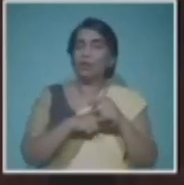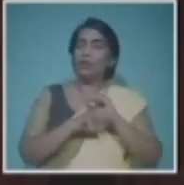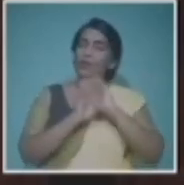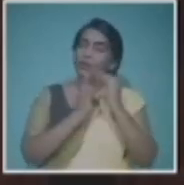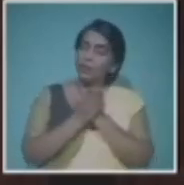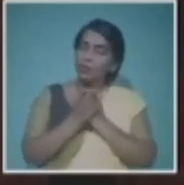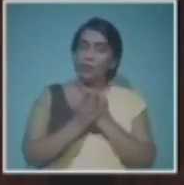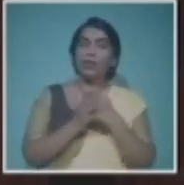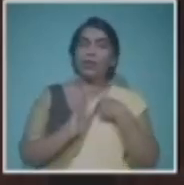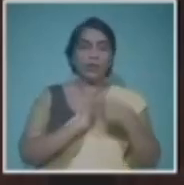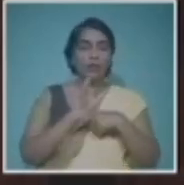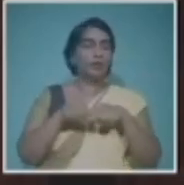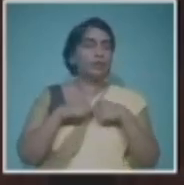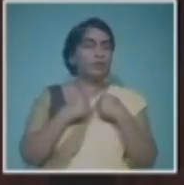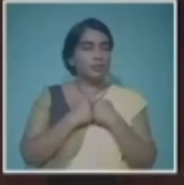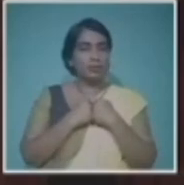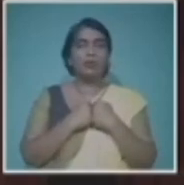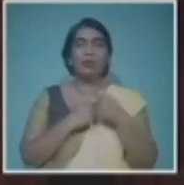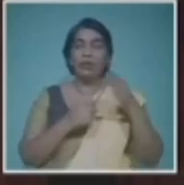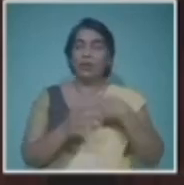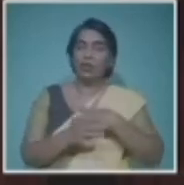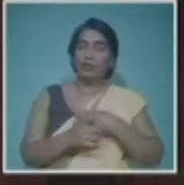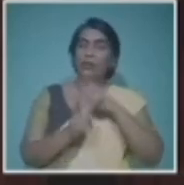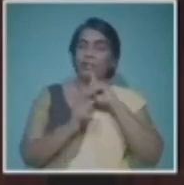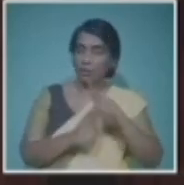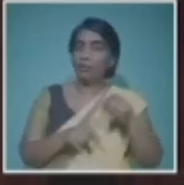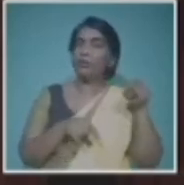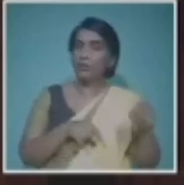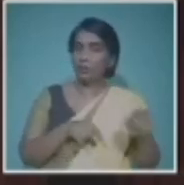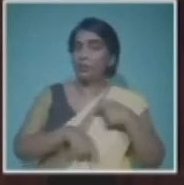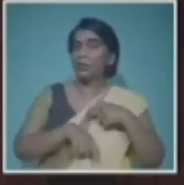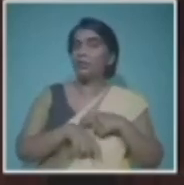සියලු දෙනාටමත් ලංකා සම සමාජ පක්ෂයටත් ඒ සංවේගය පුද කරමින් මේ